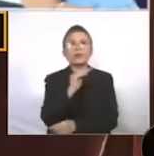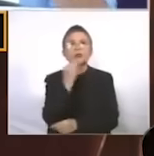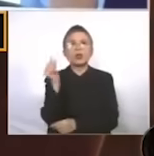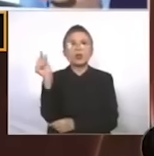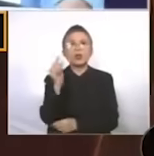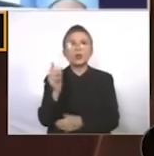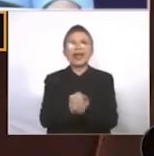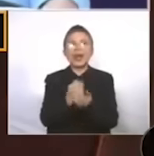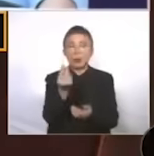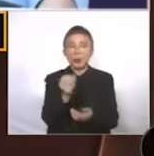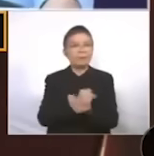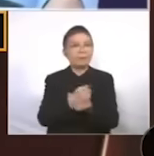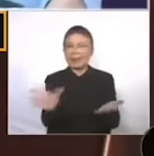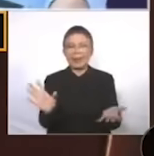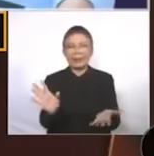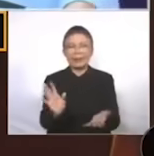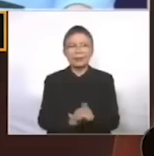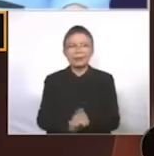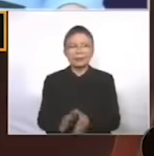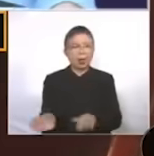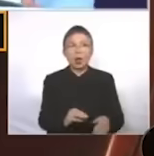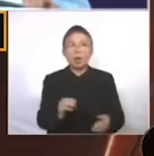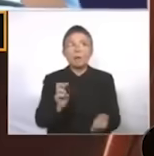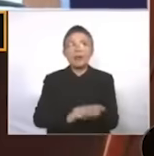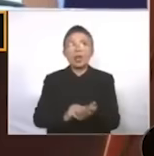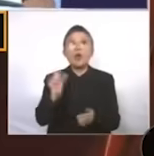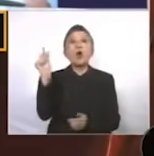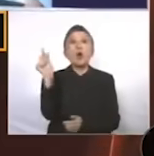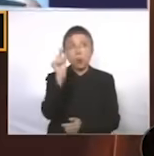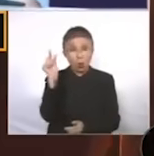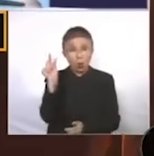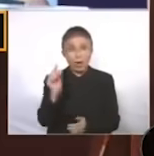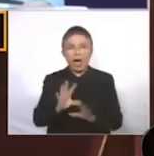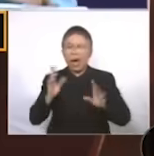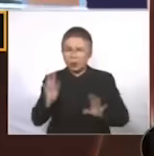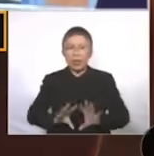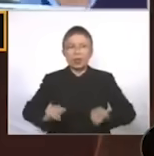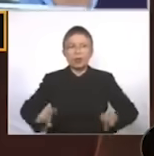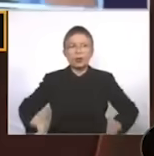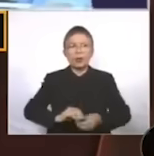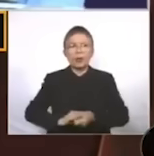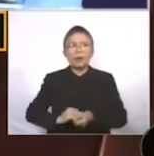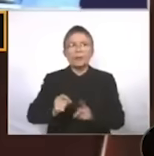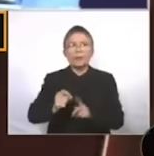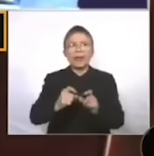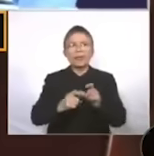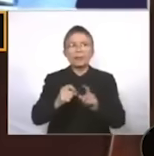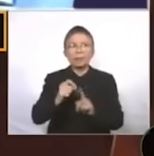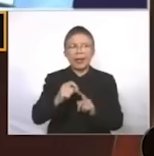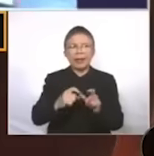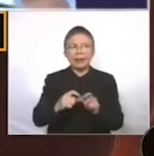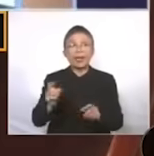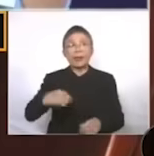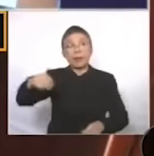tidak pernah kelihatan batang hidungnya ya dirasani oleh seluruh rakyat Indonesia tetap ngumpet